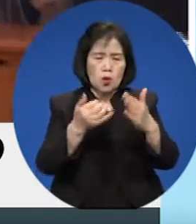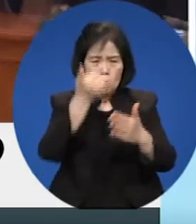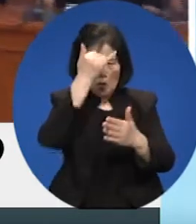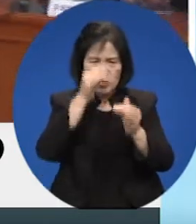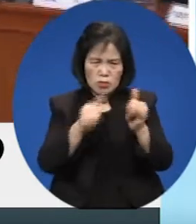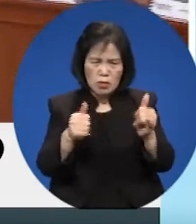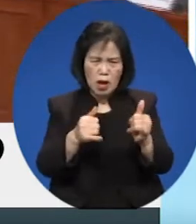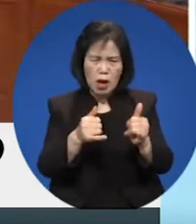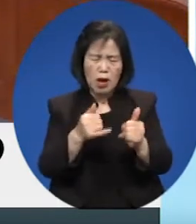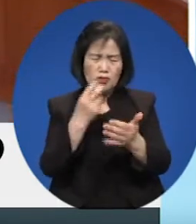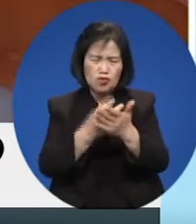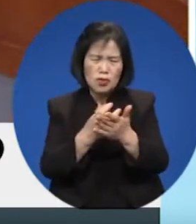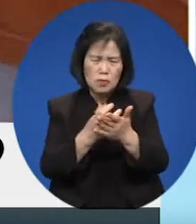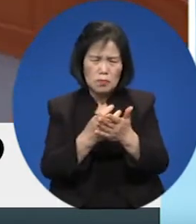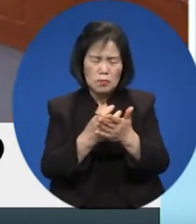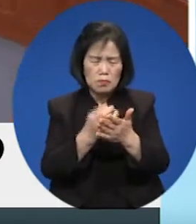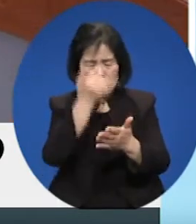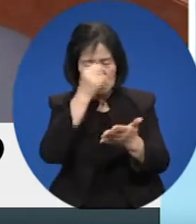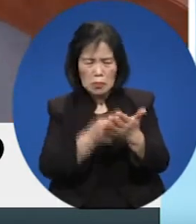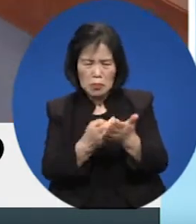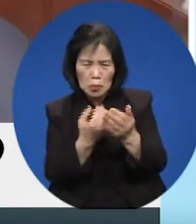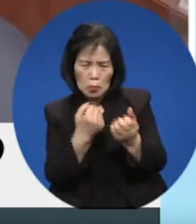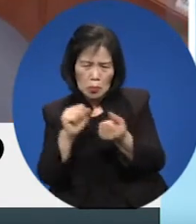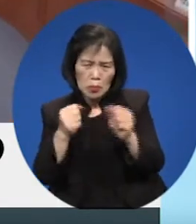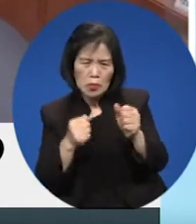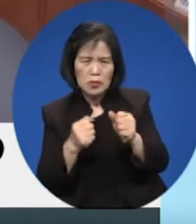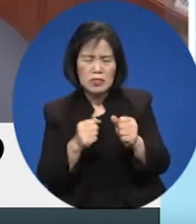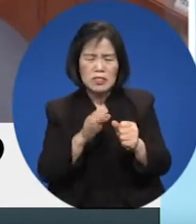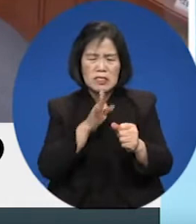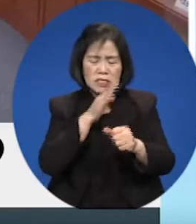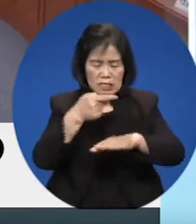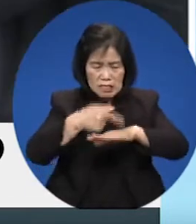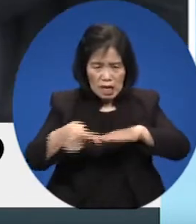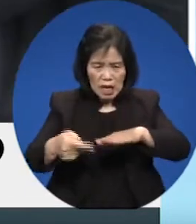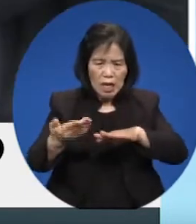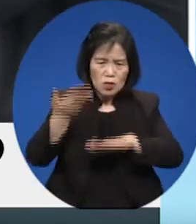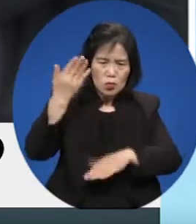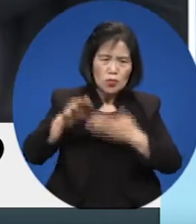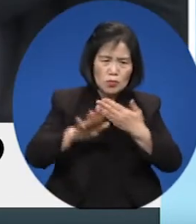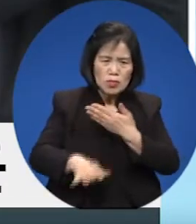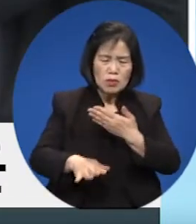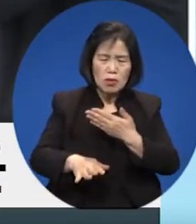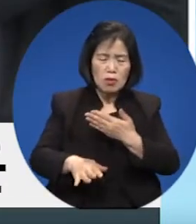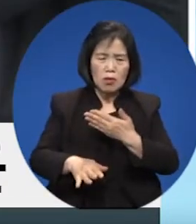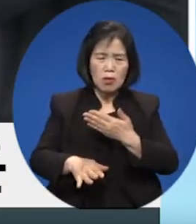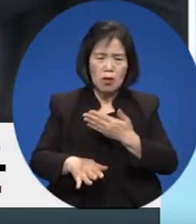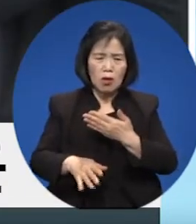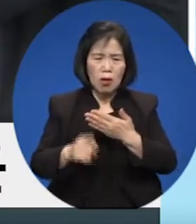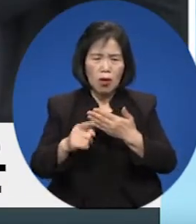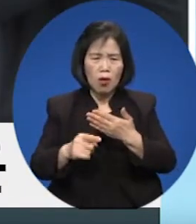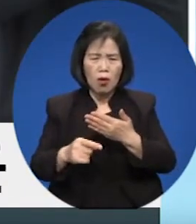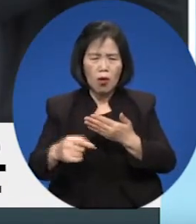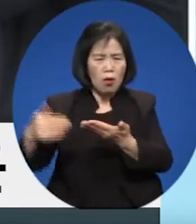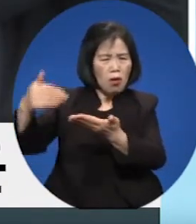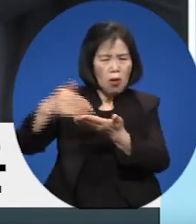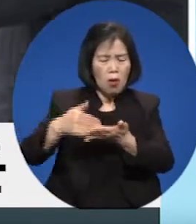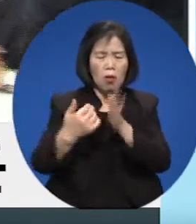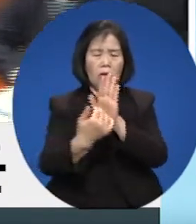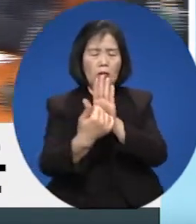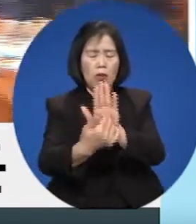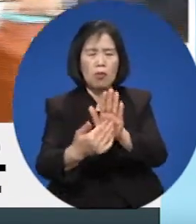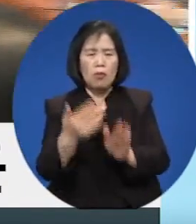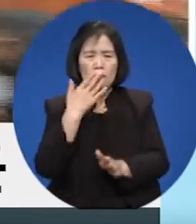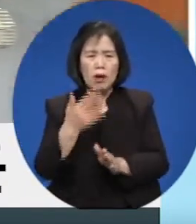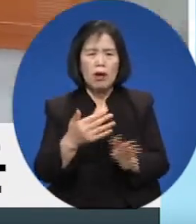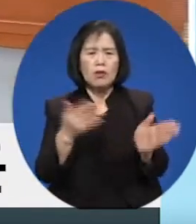빠져나갈 구멍은 굉장히 많아요 자기 직계존비속 이라고 하더라도 피부양자 가 아니면 고질 같다 거부할 수가 있는 겁니다